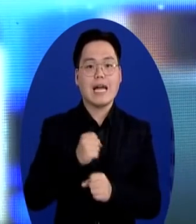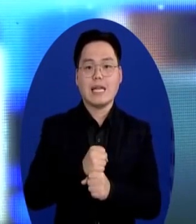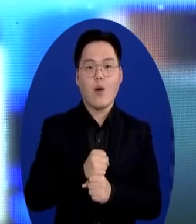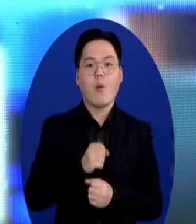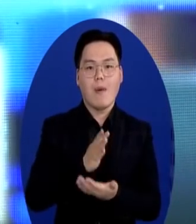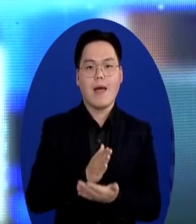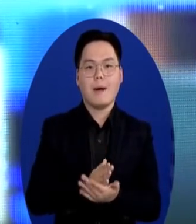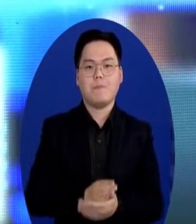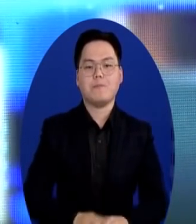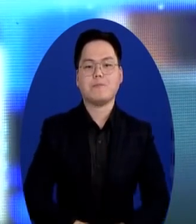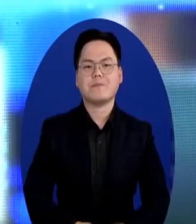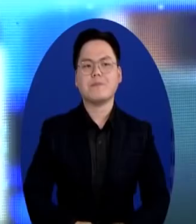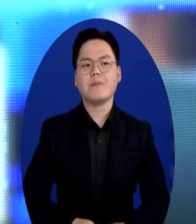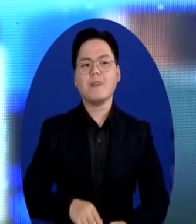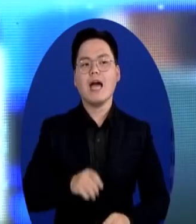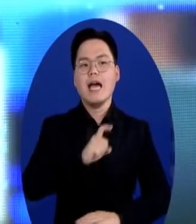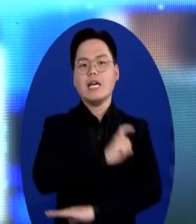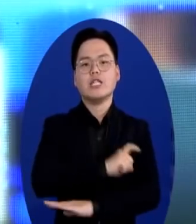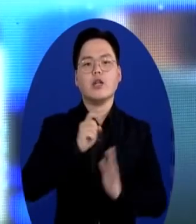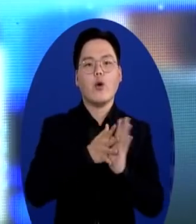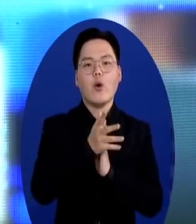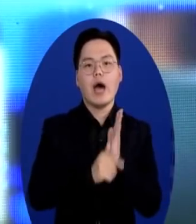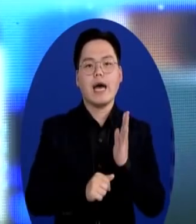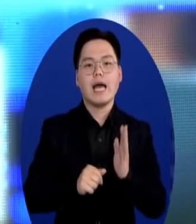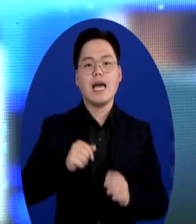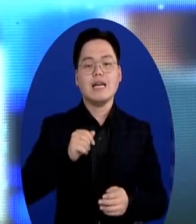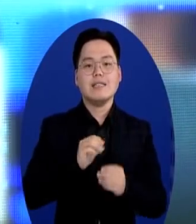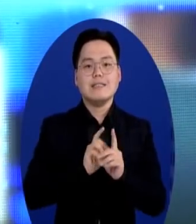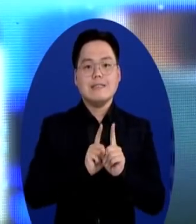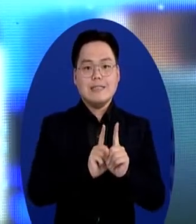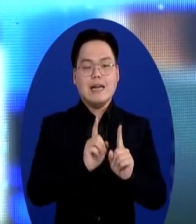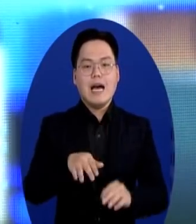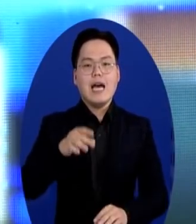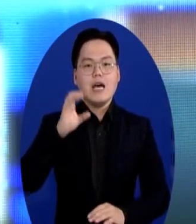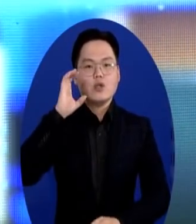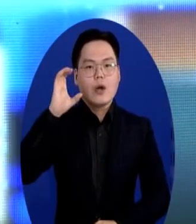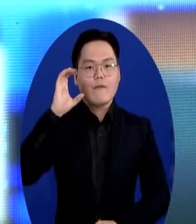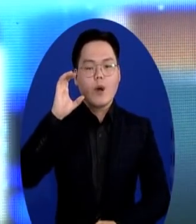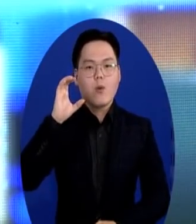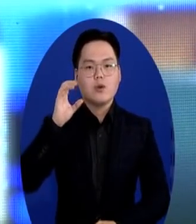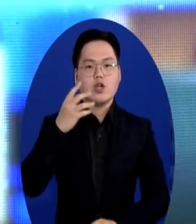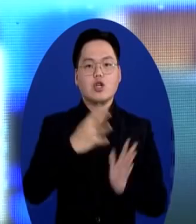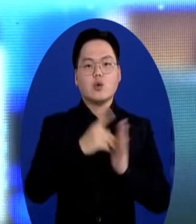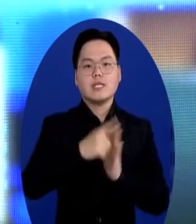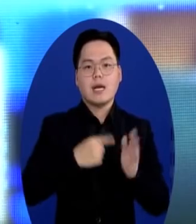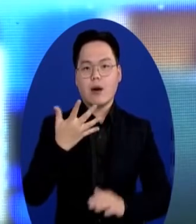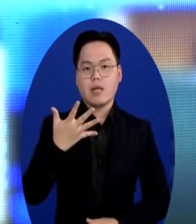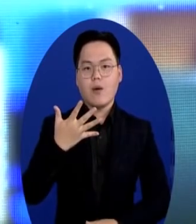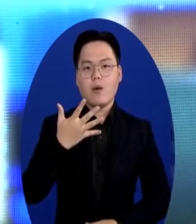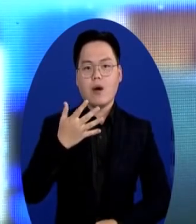байна. Хичээлийн хуваар жигдэртэл сургуулийн автобус явахгүй 9-р сарын 15-нд үйлчлэгэнд гарна гэдрийг салбарынхан